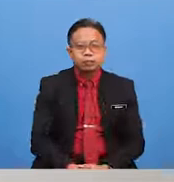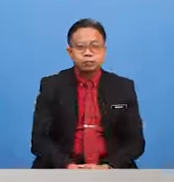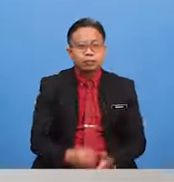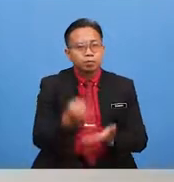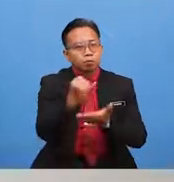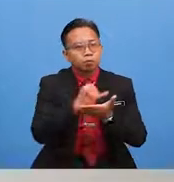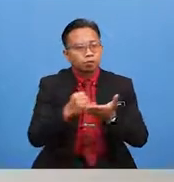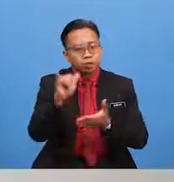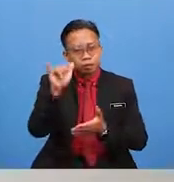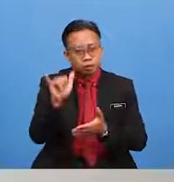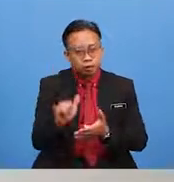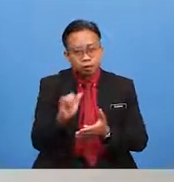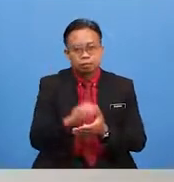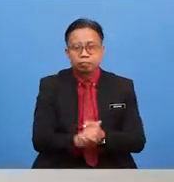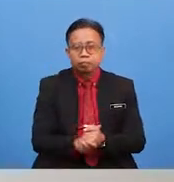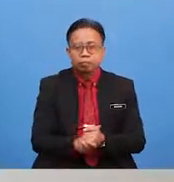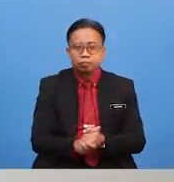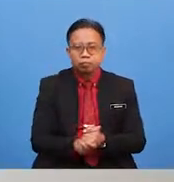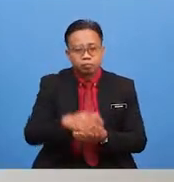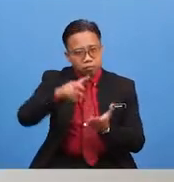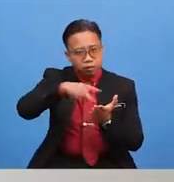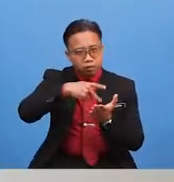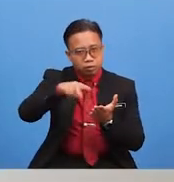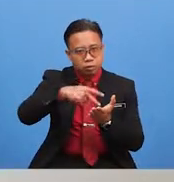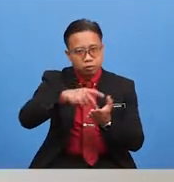Karya Young Country Girl Dancing